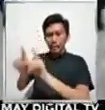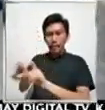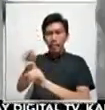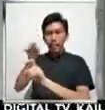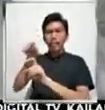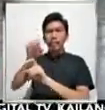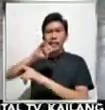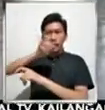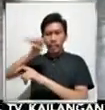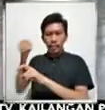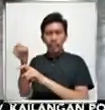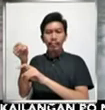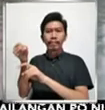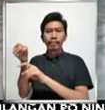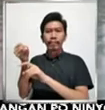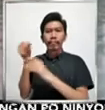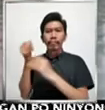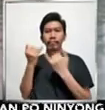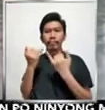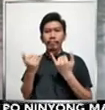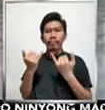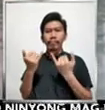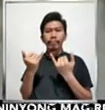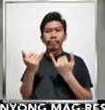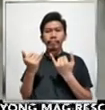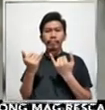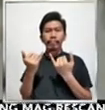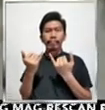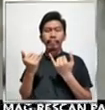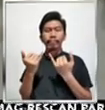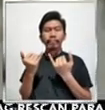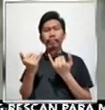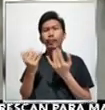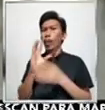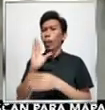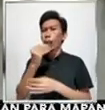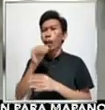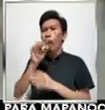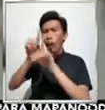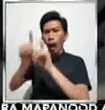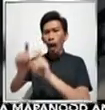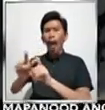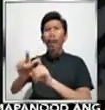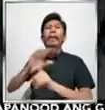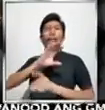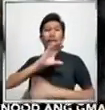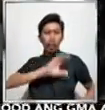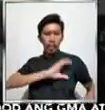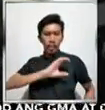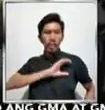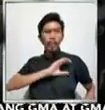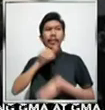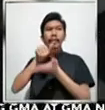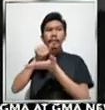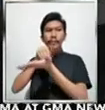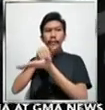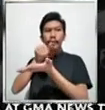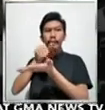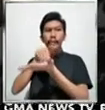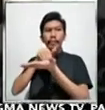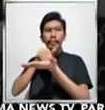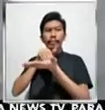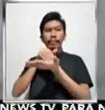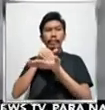ito. Kabilang sa mga isinalang ay mga pulis at medical frontliner. Sabi ni Duque, sa pagtaya ng mga